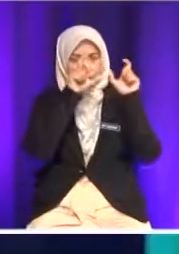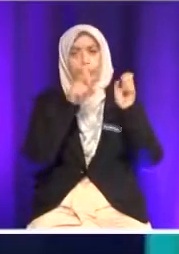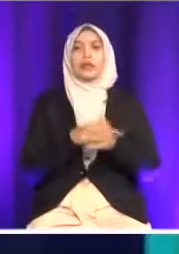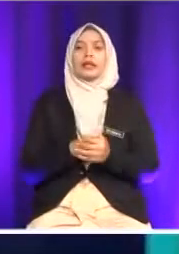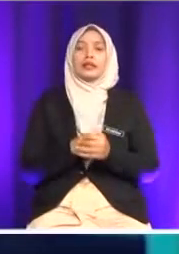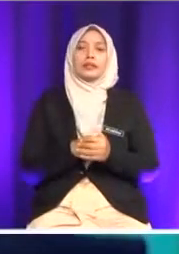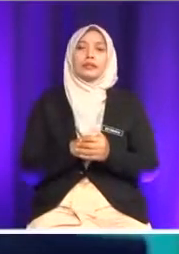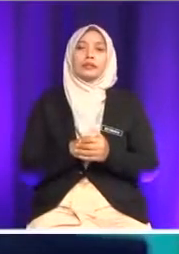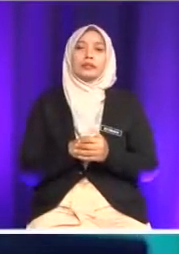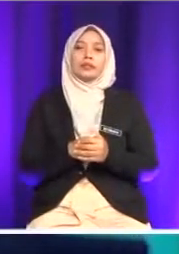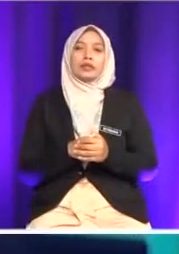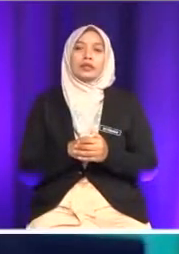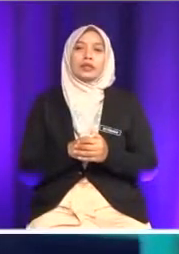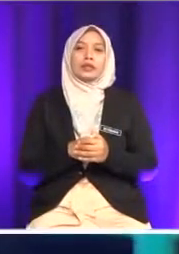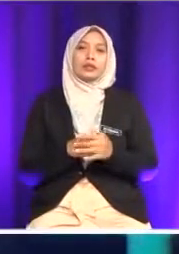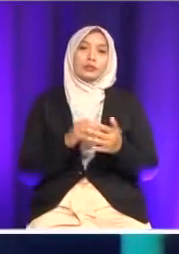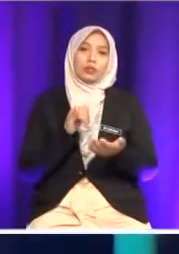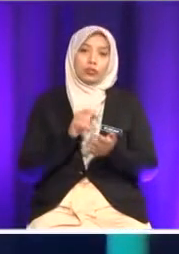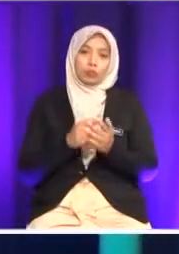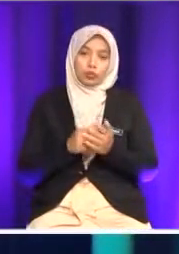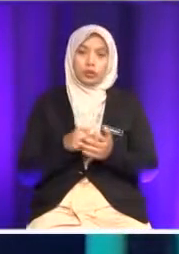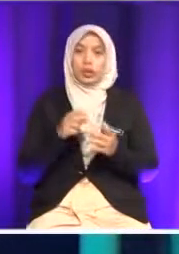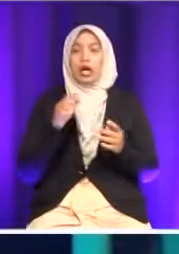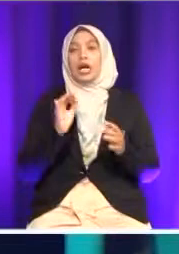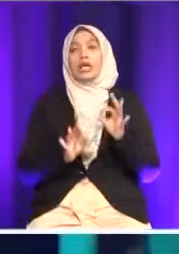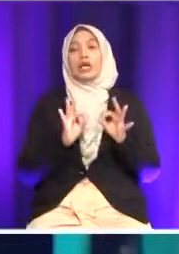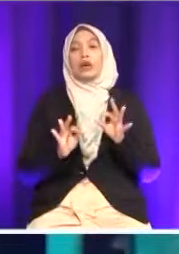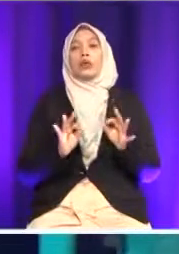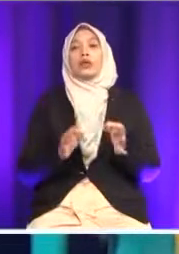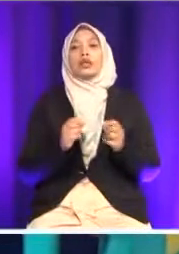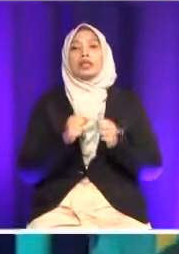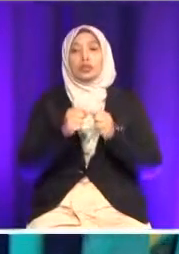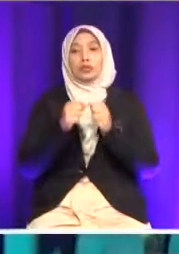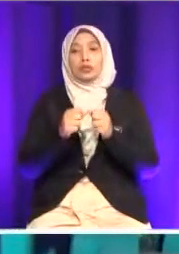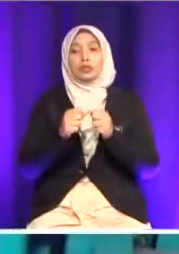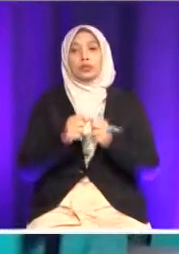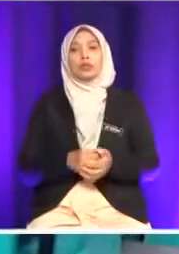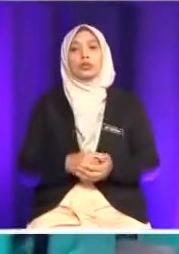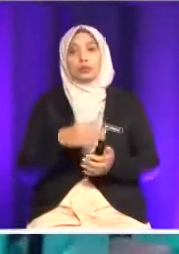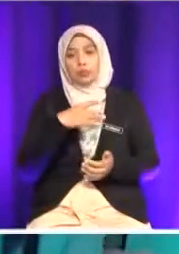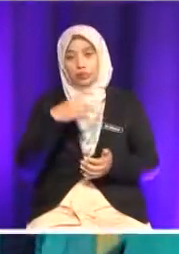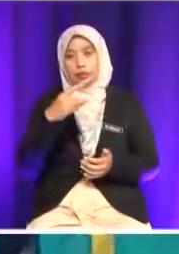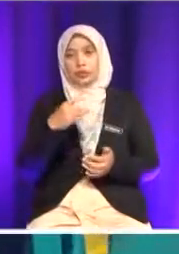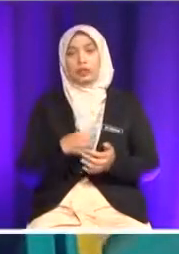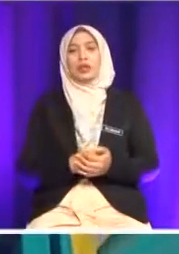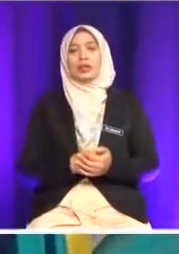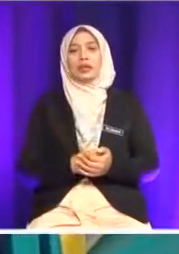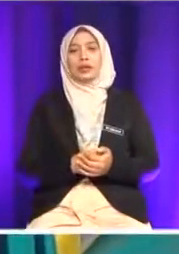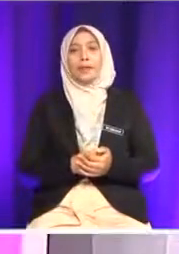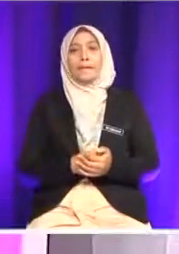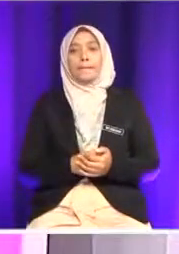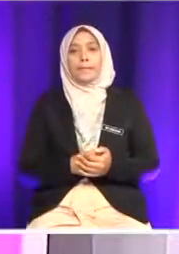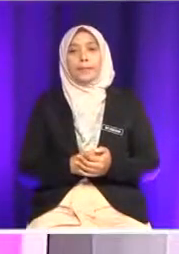saya ini seorang yang realistis kalian mengikut minat kita itu adalah lebih kepada Indonesia sebagai